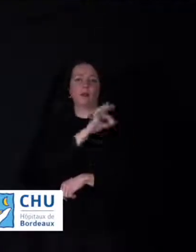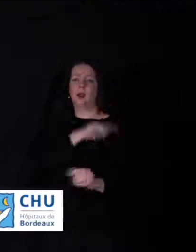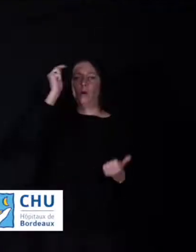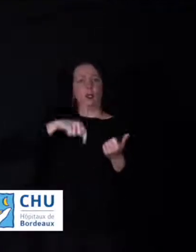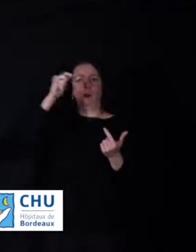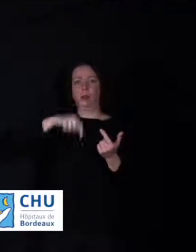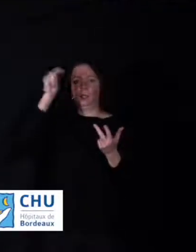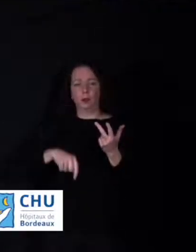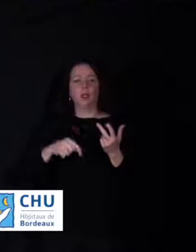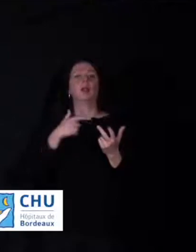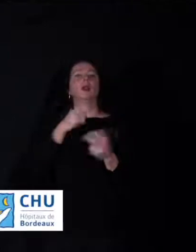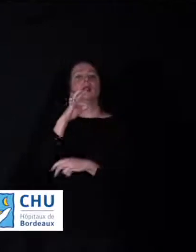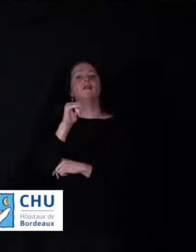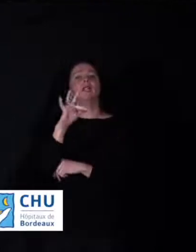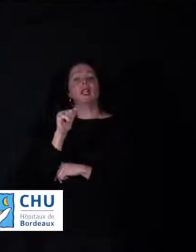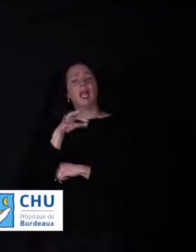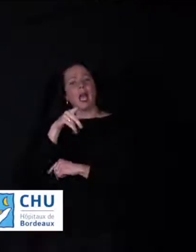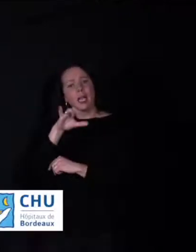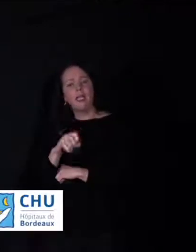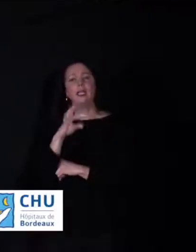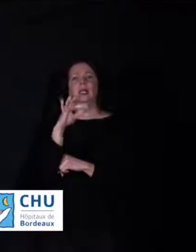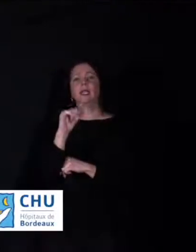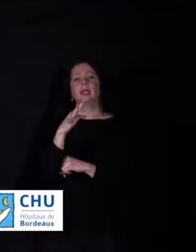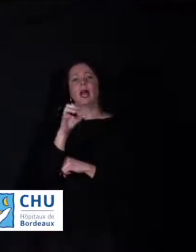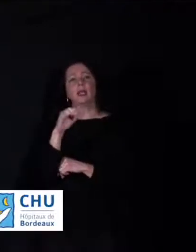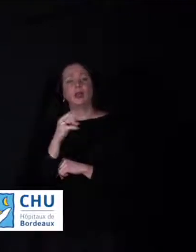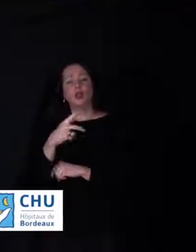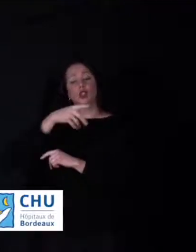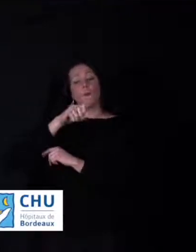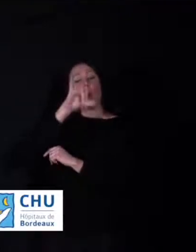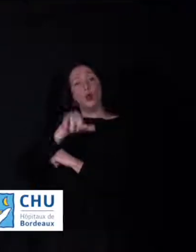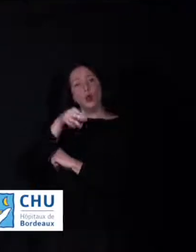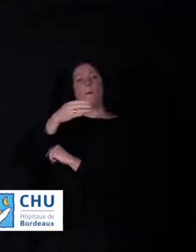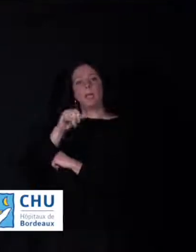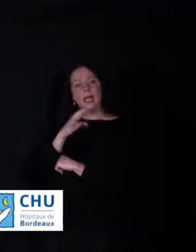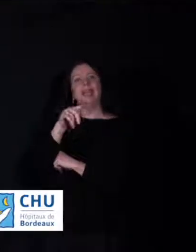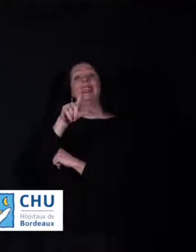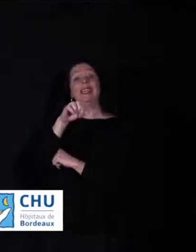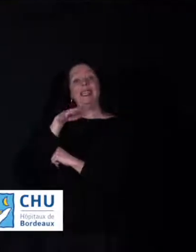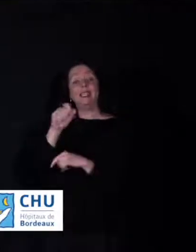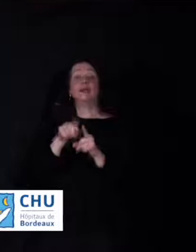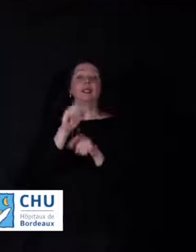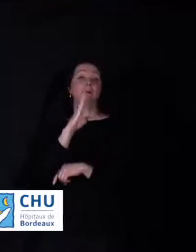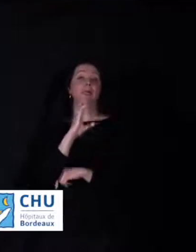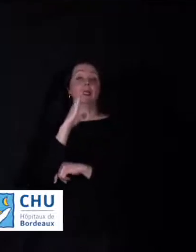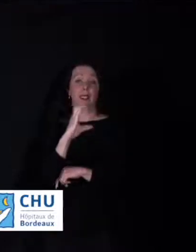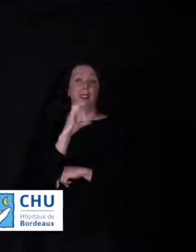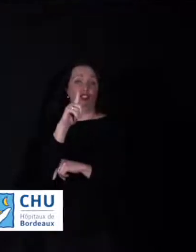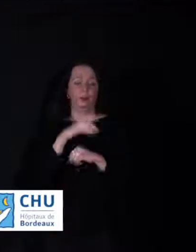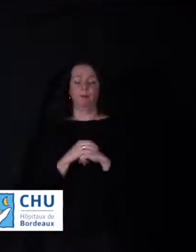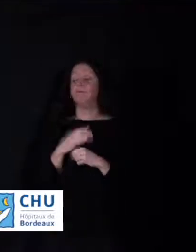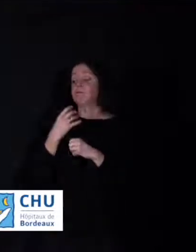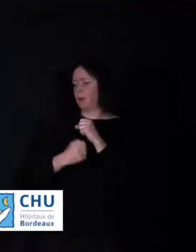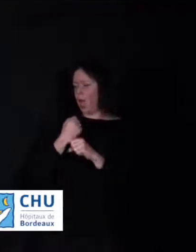emblématiques, diphtérie, tétanos, poliomyélite, le BCG également à l'époque, et à partir des années 60, les